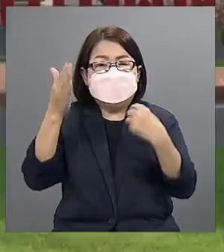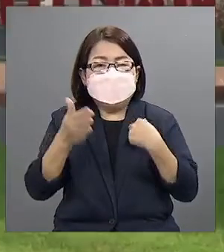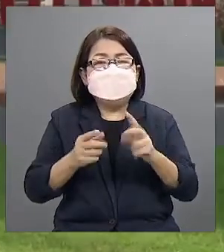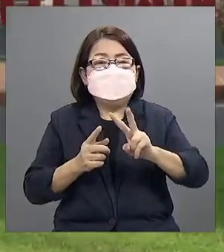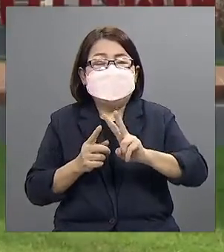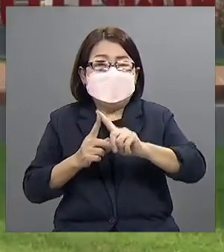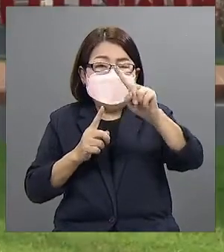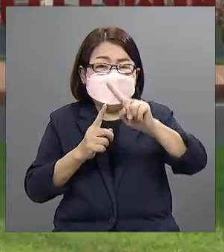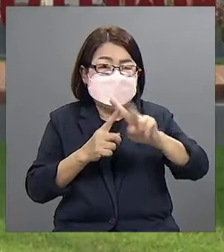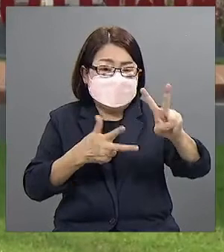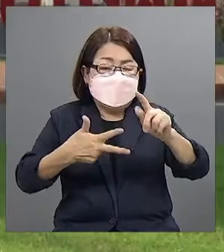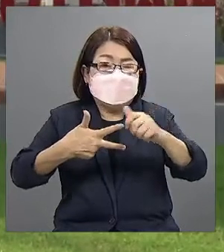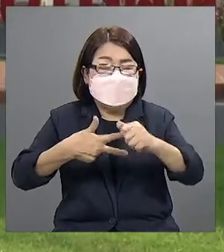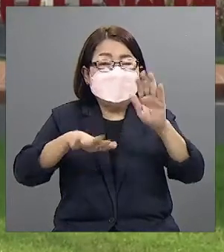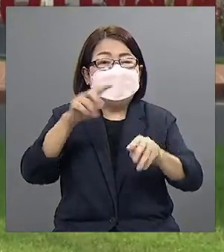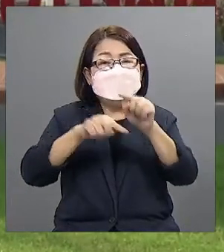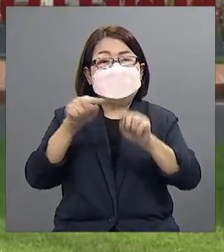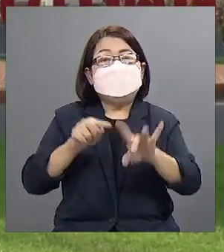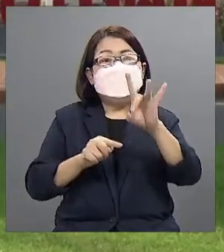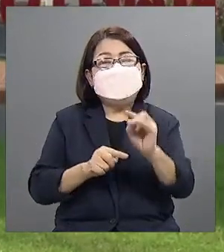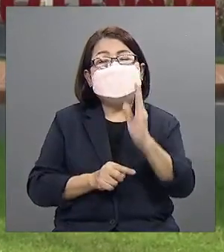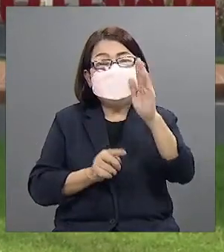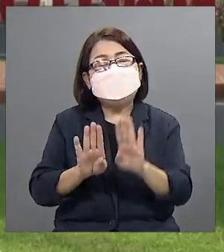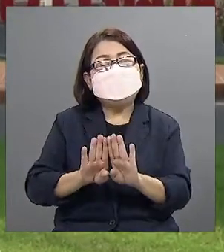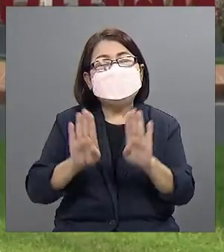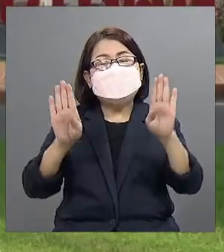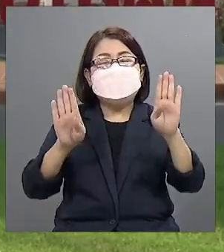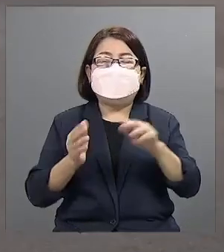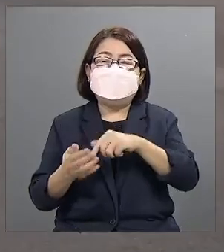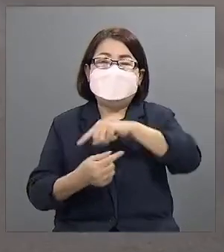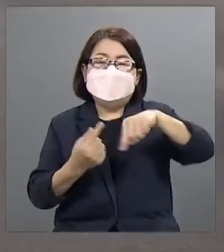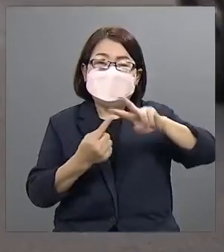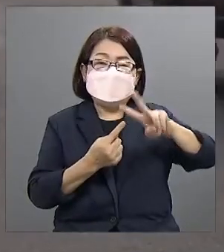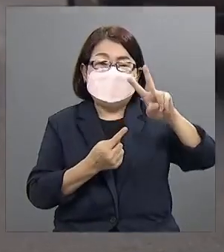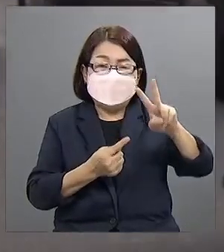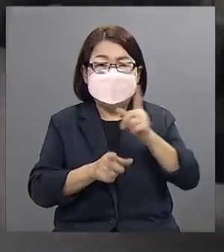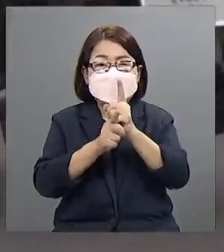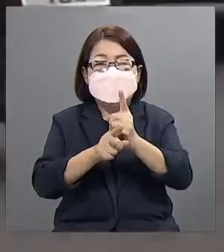80เพื่อพร้อมเปิดเมืองท่องเที่ยวในระยะที่2ตามแนวทางของรัฐบาลค่ะ